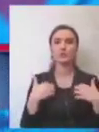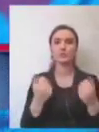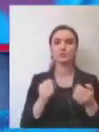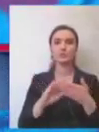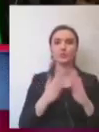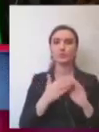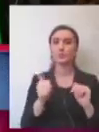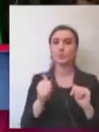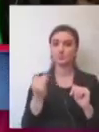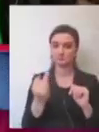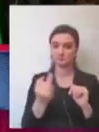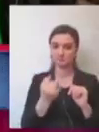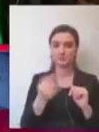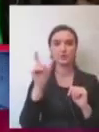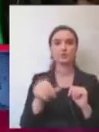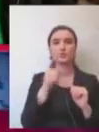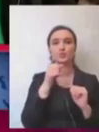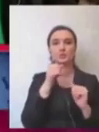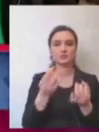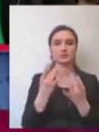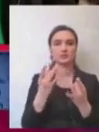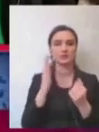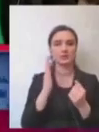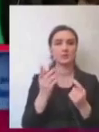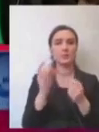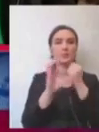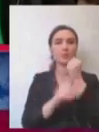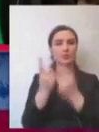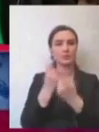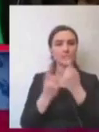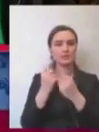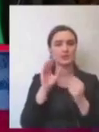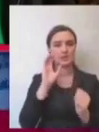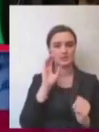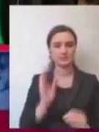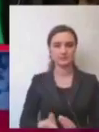თამარ ნადარეიშვილი გვერდება ახლა ღია ეთერში და ბოლო ინფორმაციას მოგვაწვდის თამარ გისმენთ.